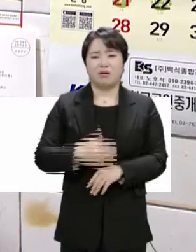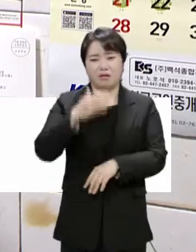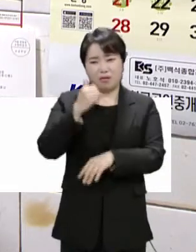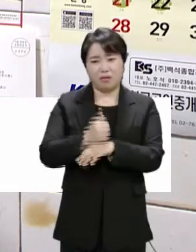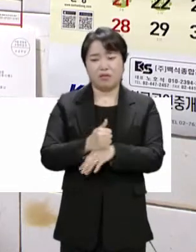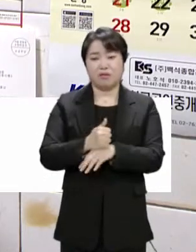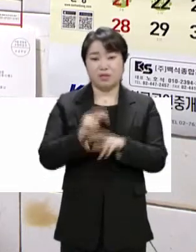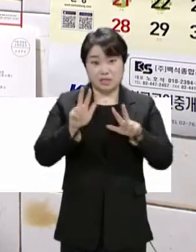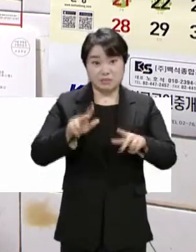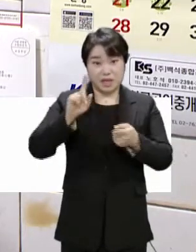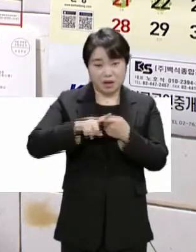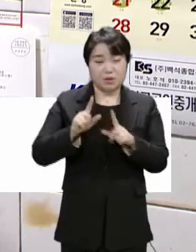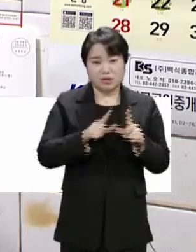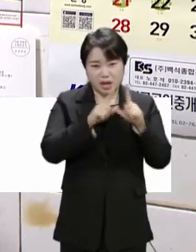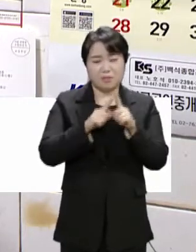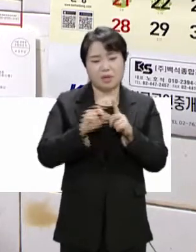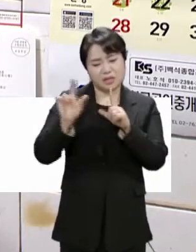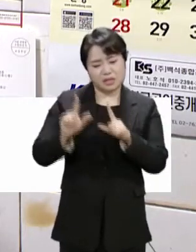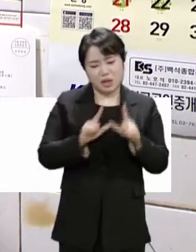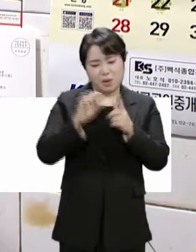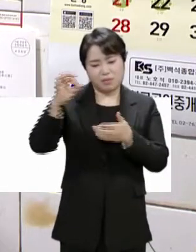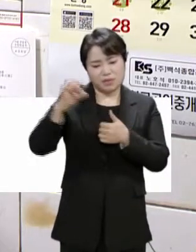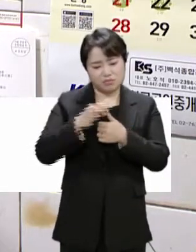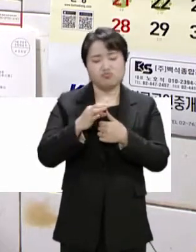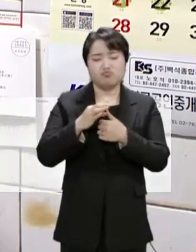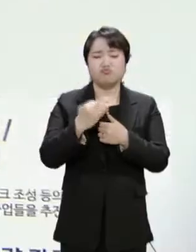생활비도 좀 나오고 해서 보태서 사는데.